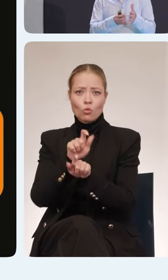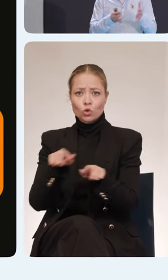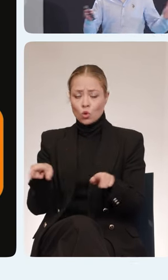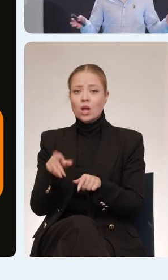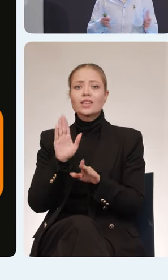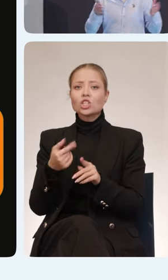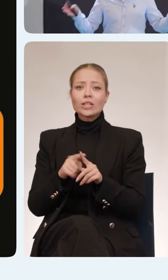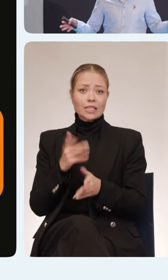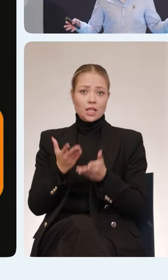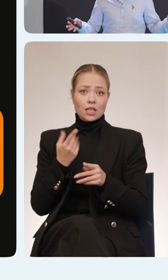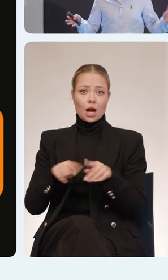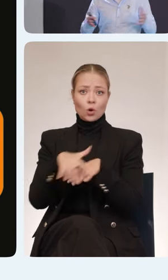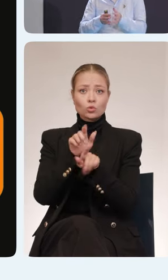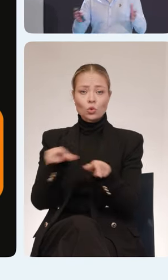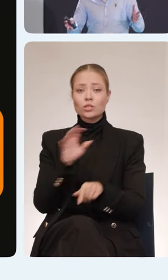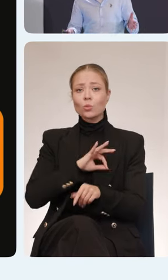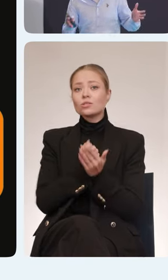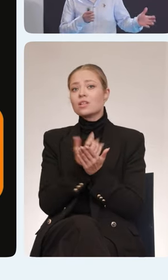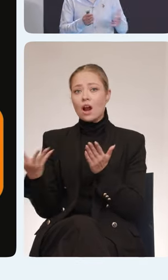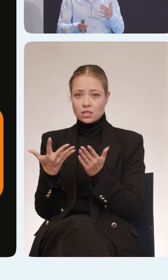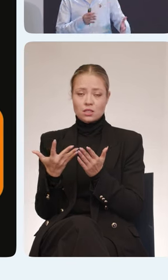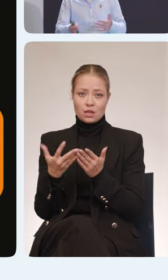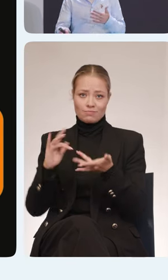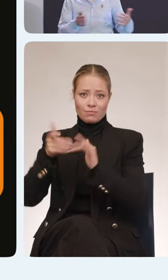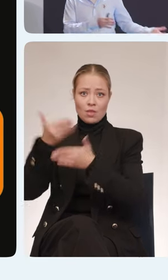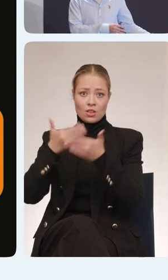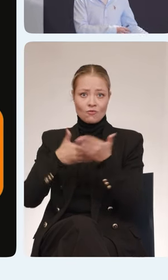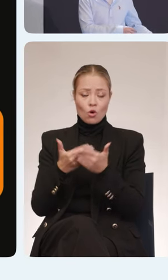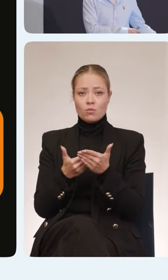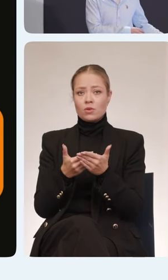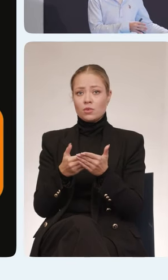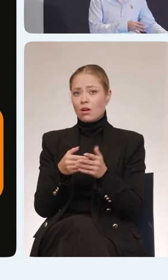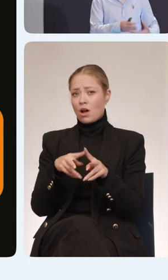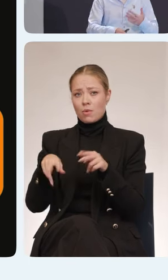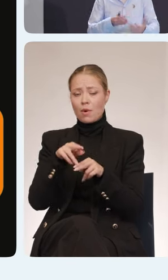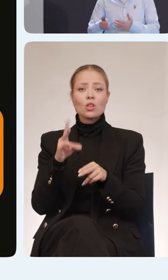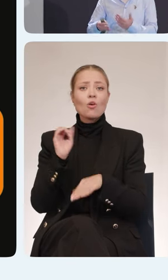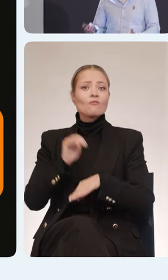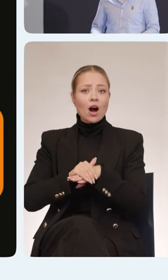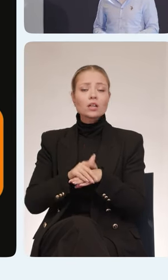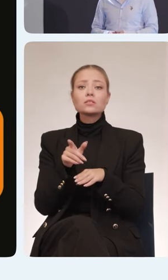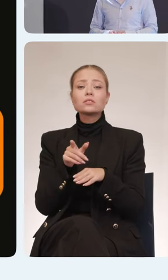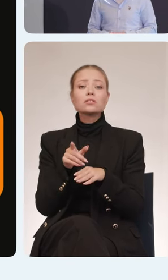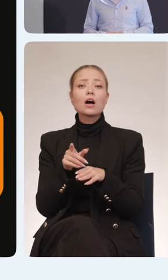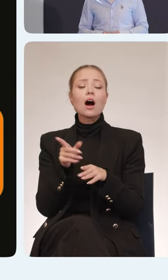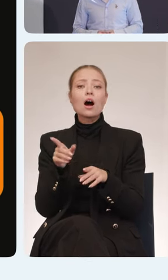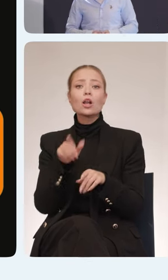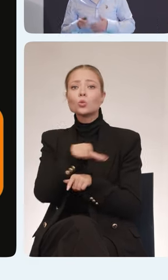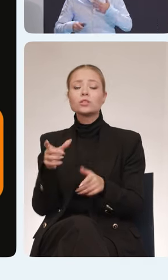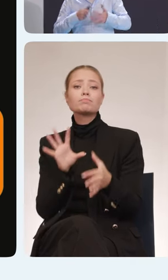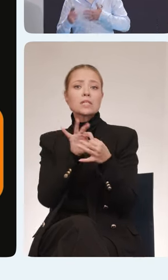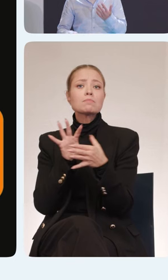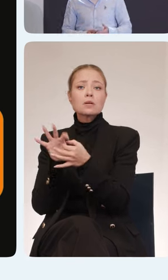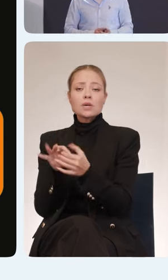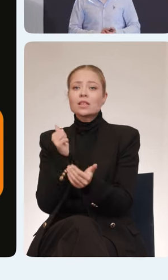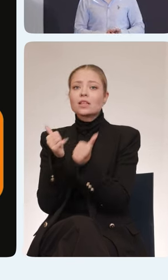пользуется разными платформами, одна и та же, она все равно в разные соцсети заходит за разными сценариями и с